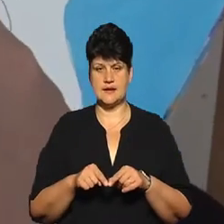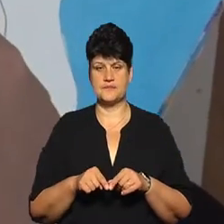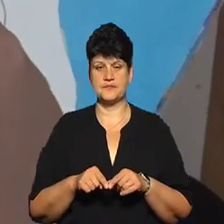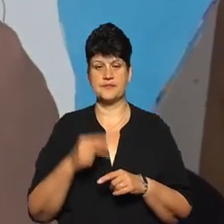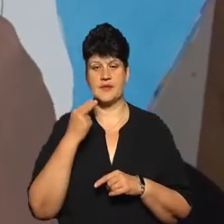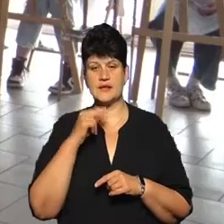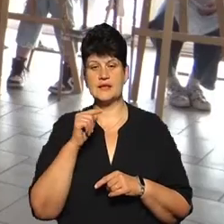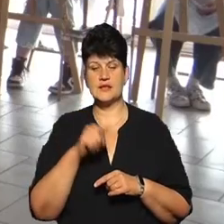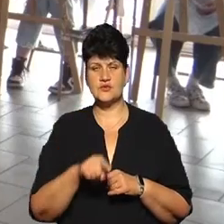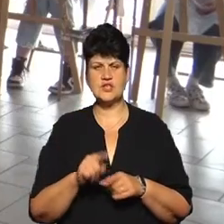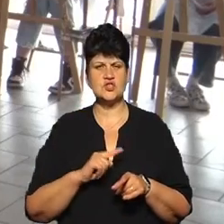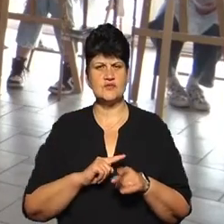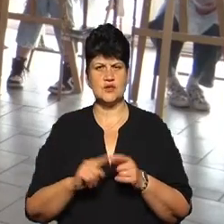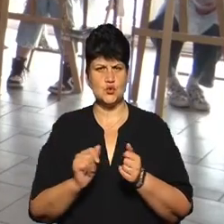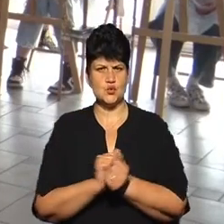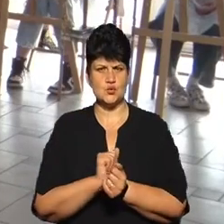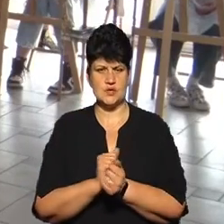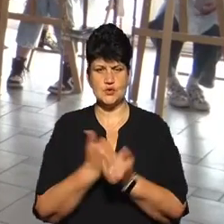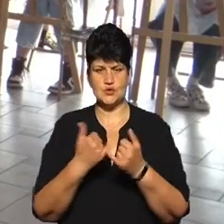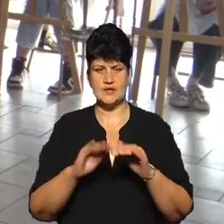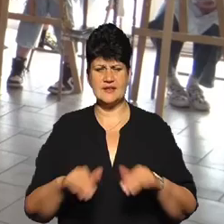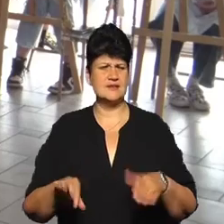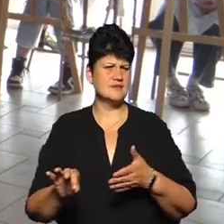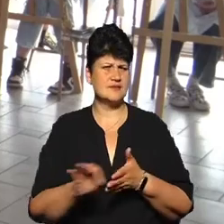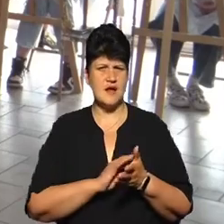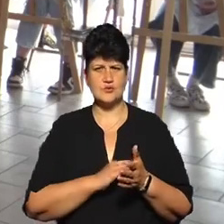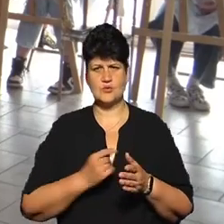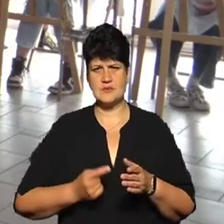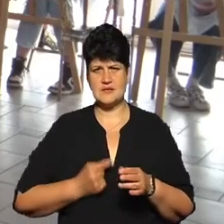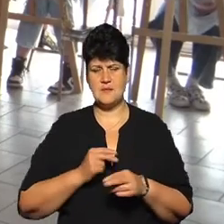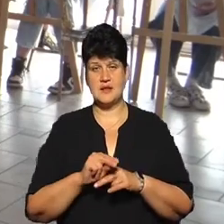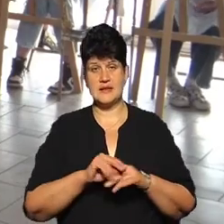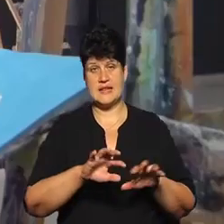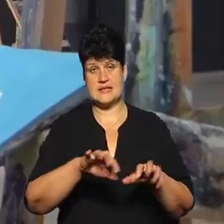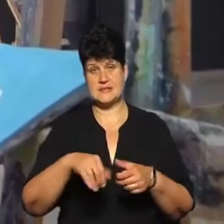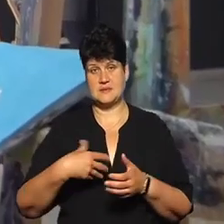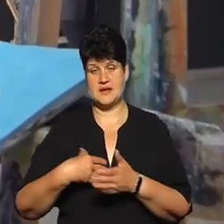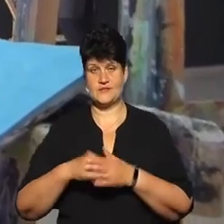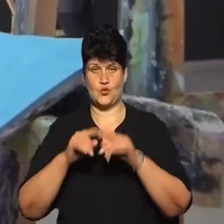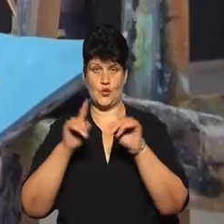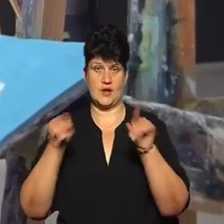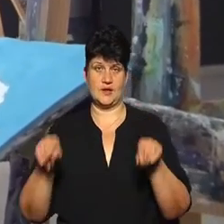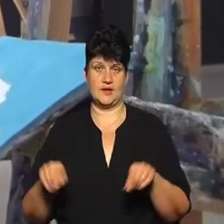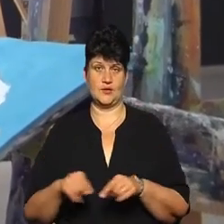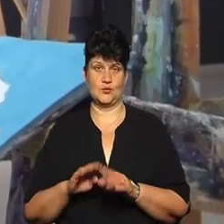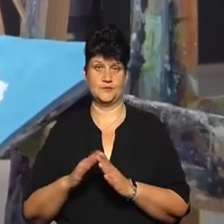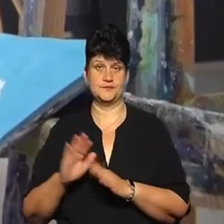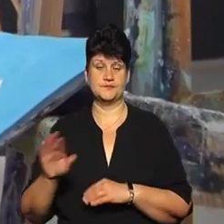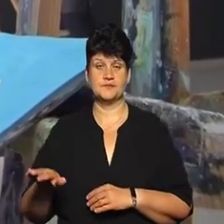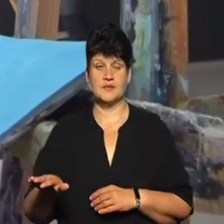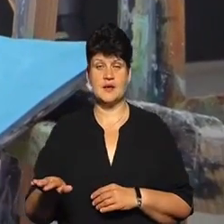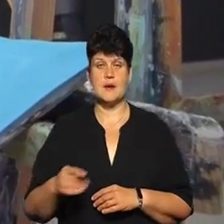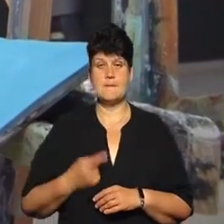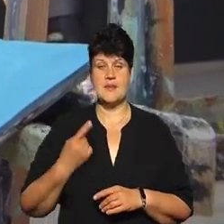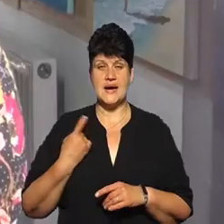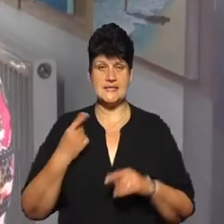швидко сохнуть. І сьогодні діти одразу після майстер-класу кожен забере свою картину з собою. Майстер-клас проводять під час табору «Світи».